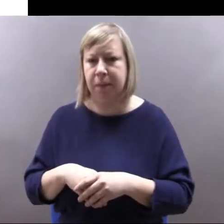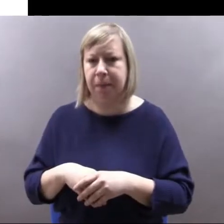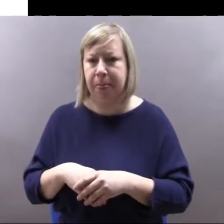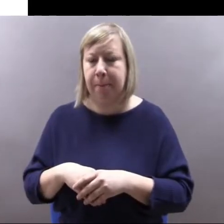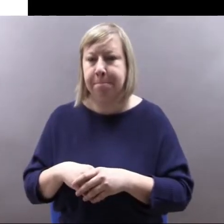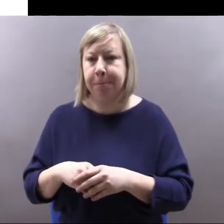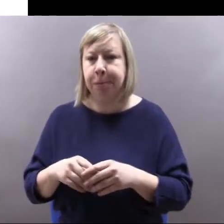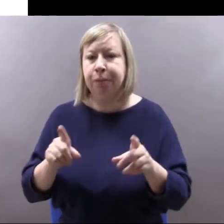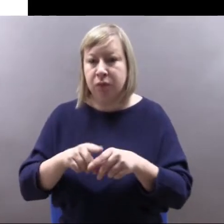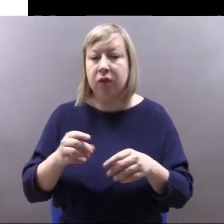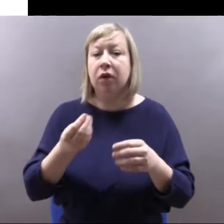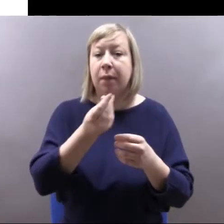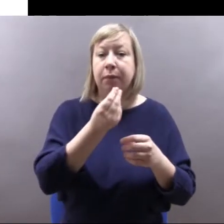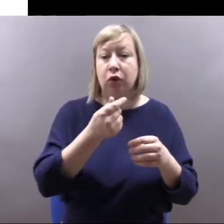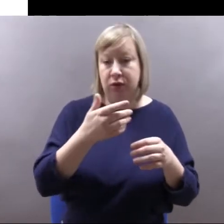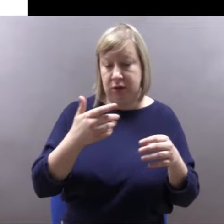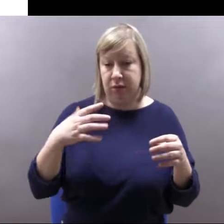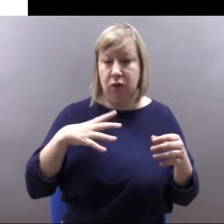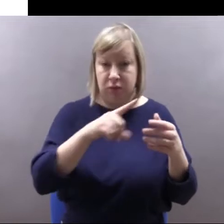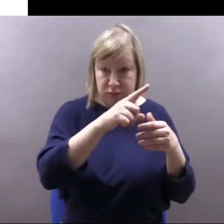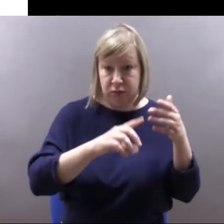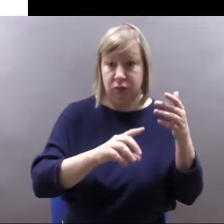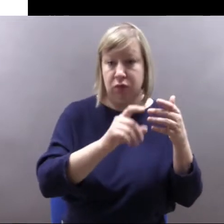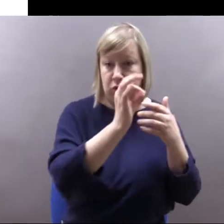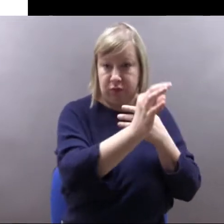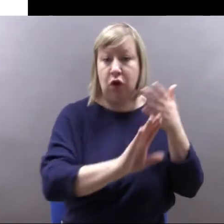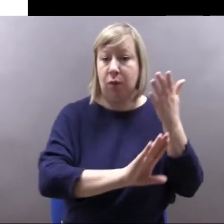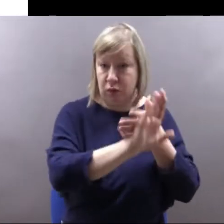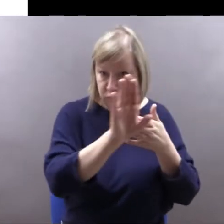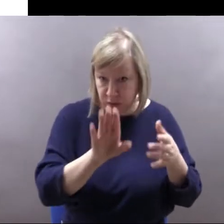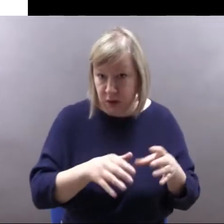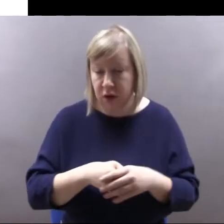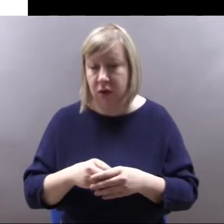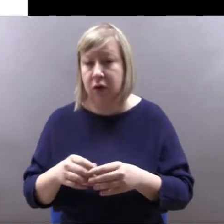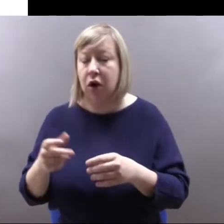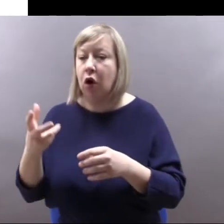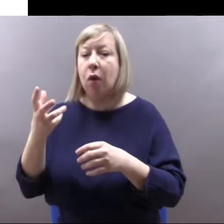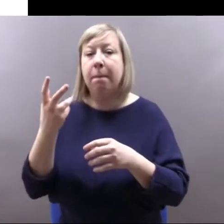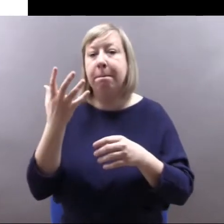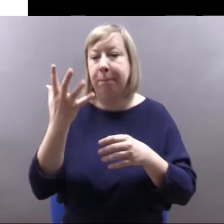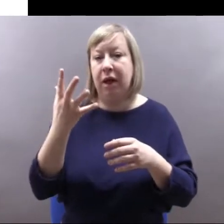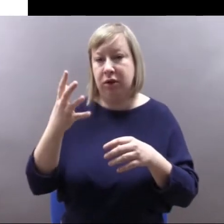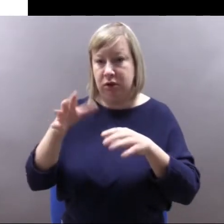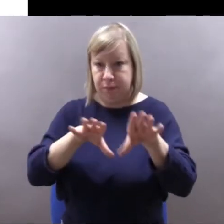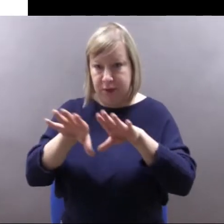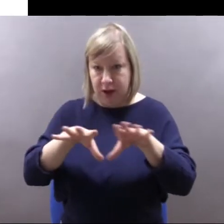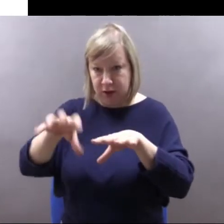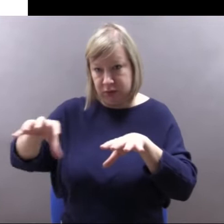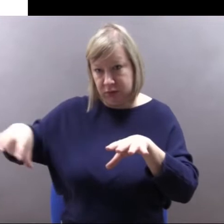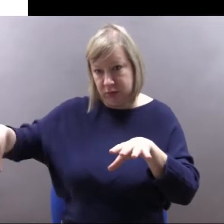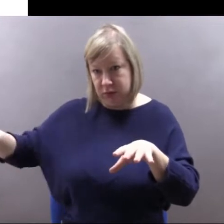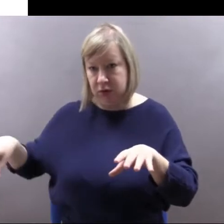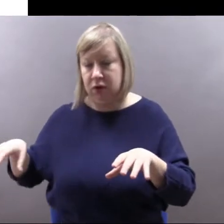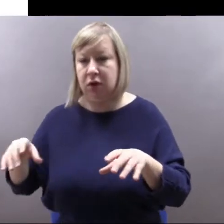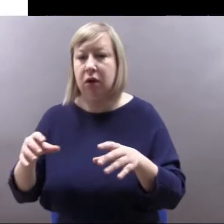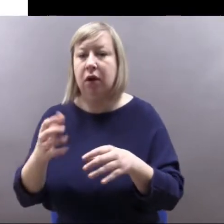kamienic zarządzanych przez różne instytucje, ale instytucje miejskie, w tym właśnie nasze piwnice na rynku. I w